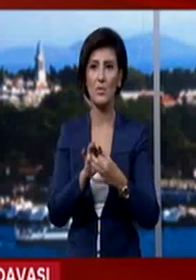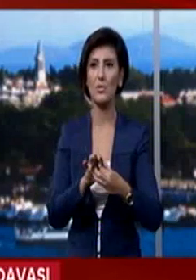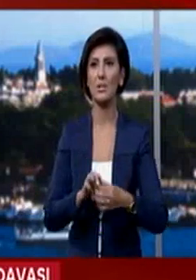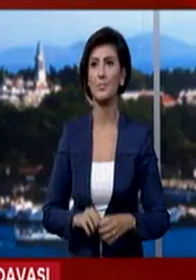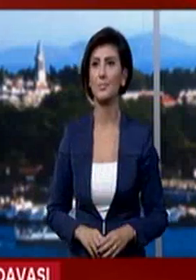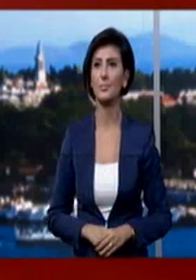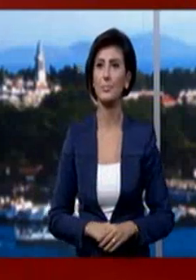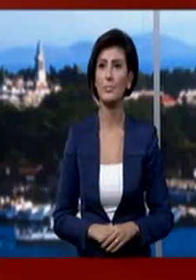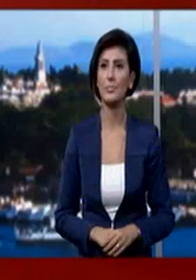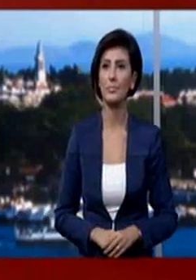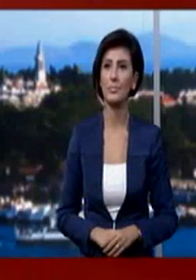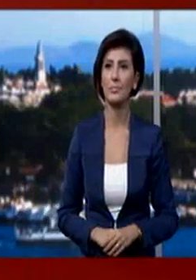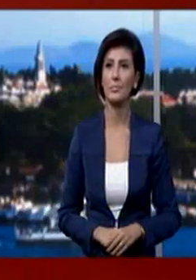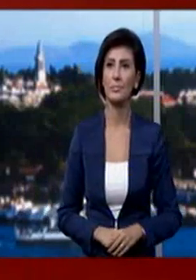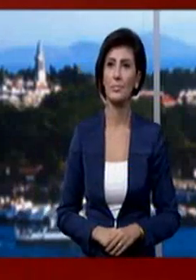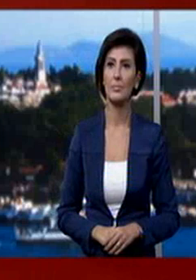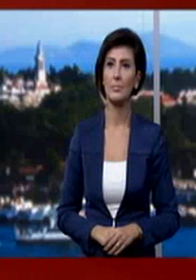bağlayacak.